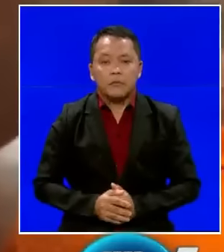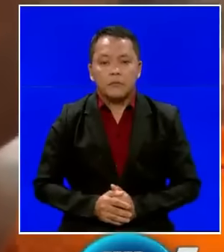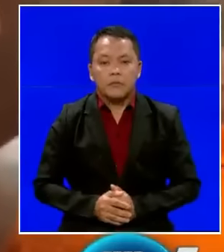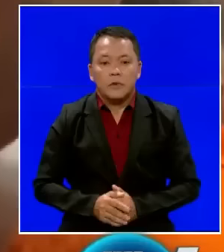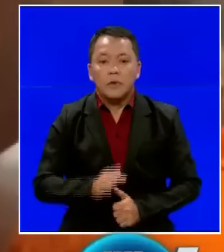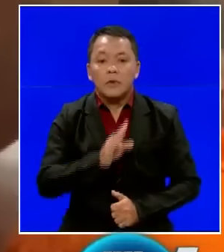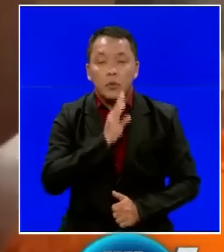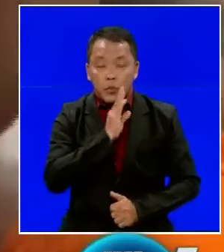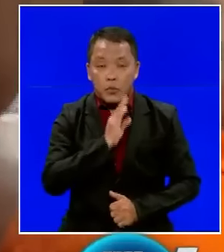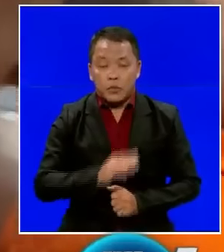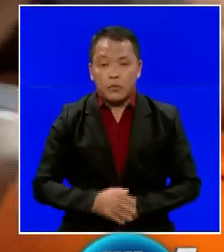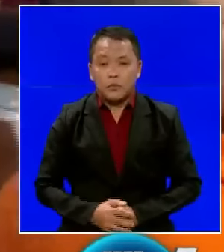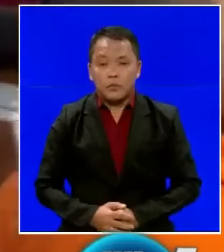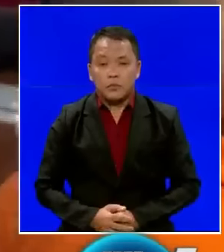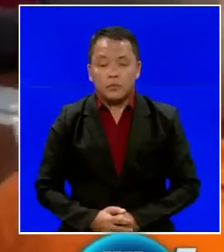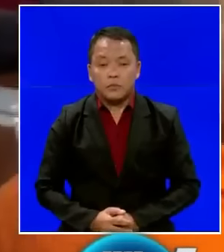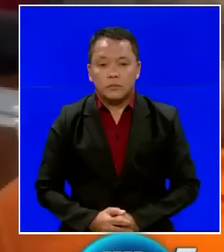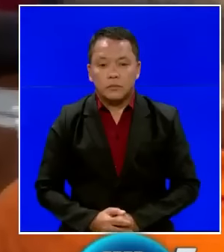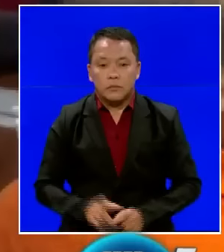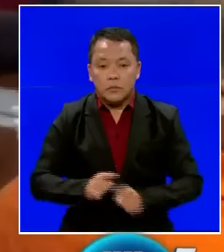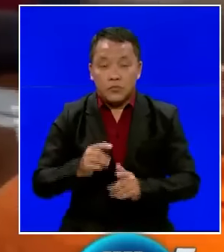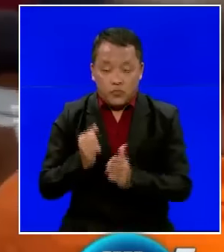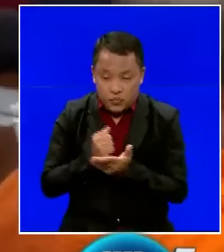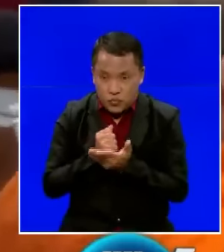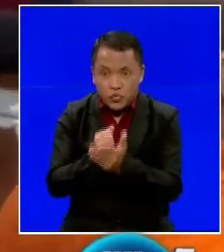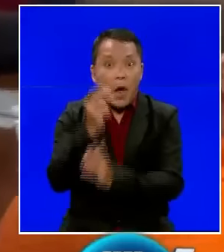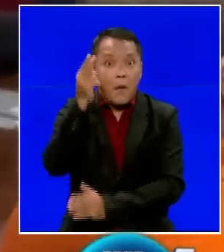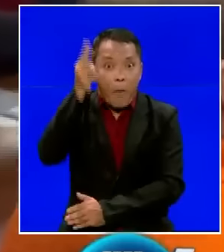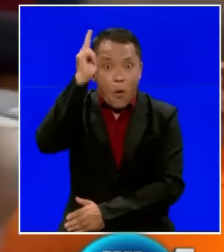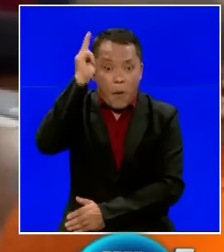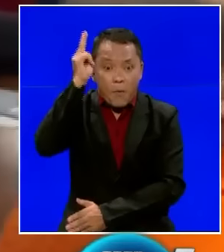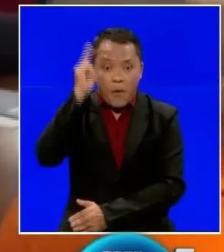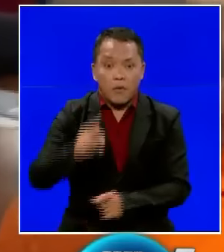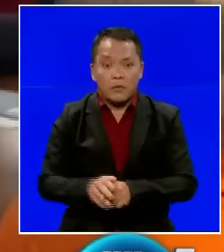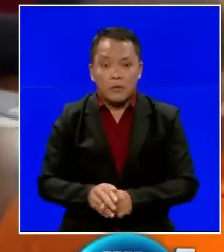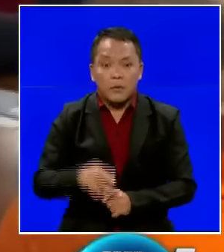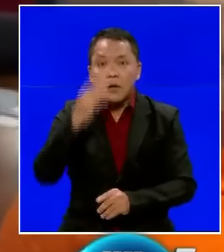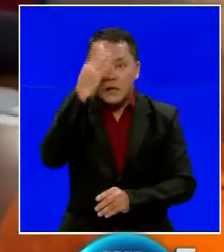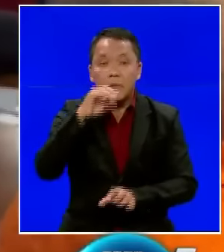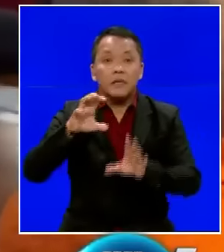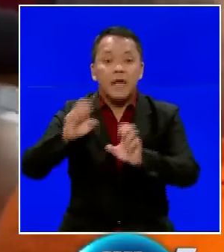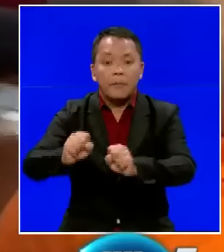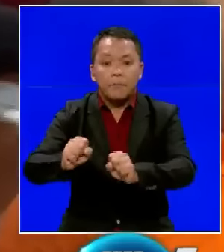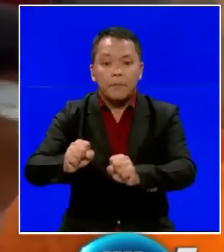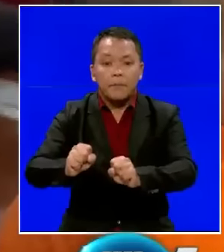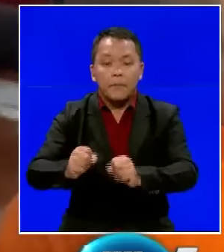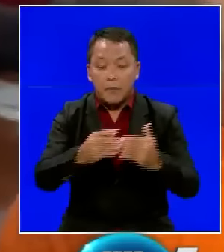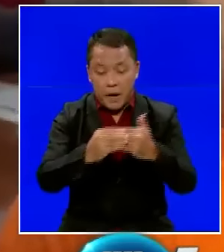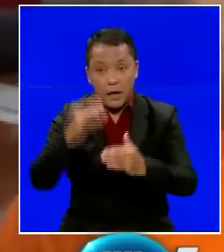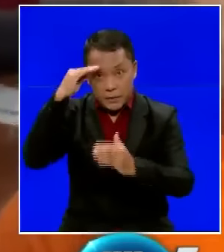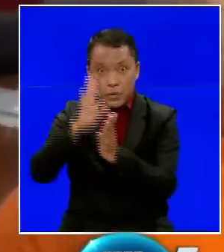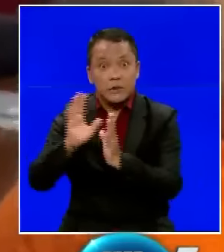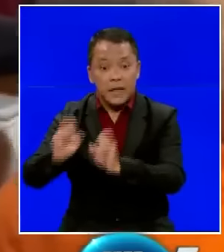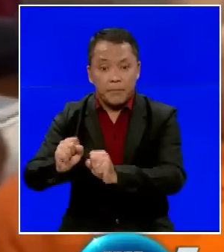ยังมีชีวิตอยู่ผมวิ่งเข้าไปช่วยแล้วก็ยิงปืนขึ้นฟ้าบอกให้เขาหยุดแล้วก็ไปจับมาได้แล้วพามาให้ประก